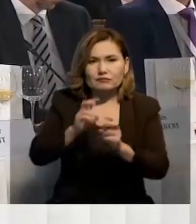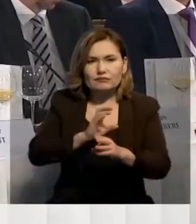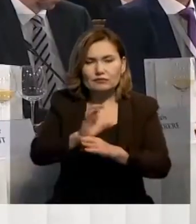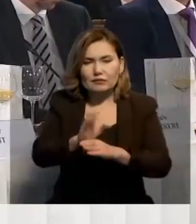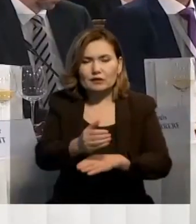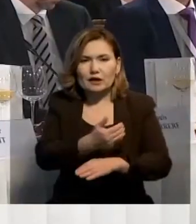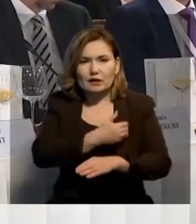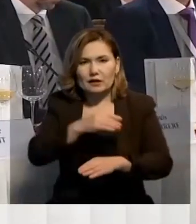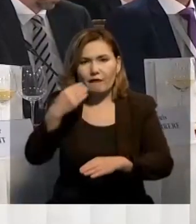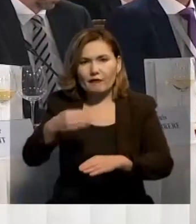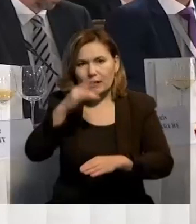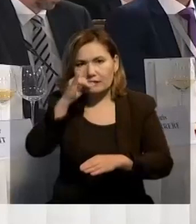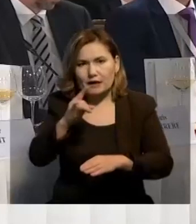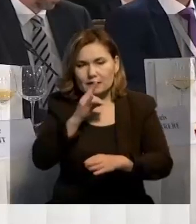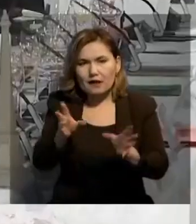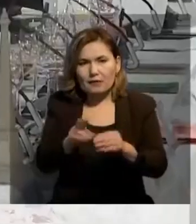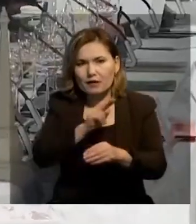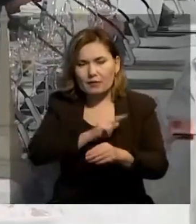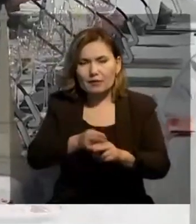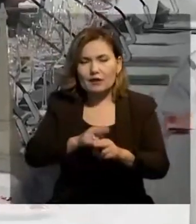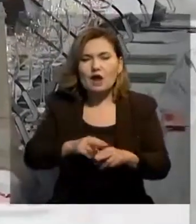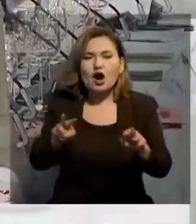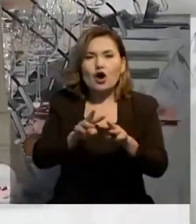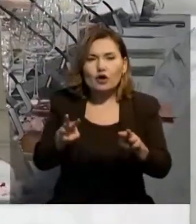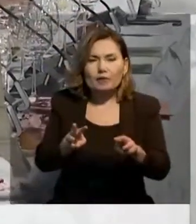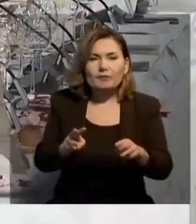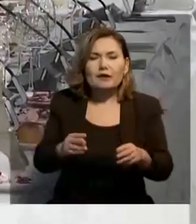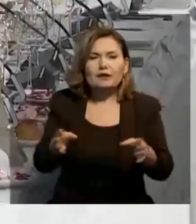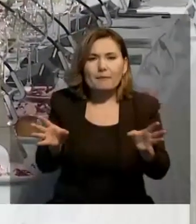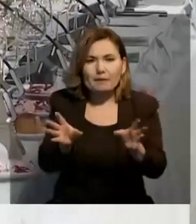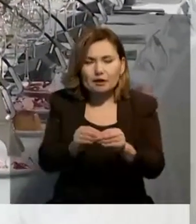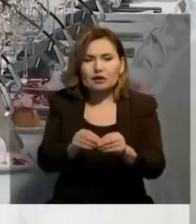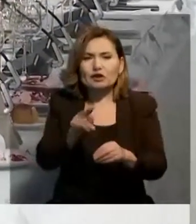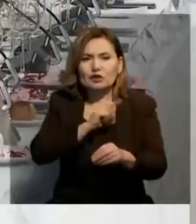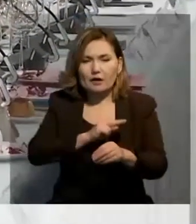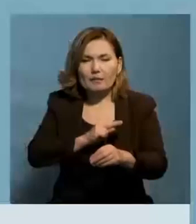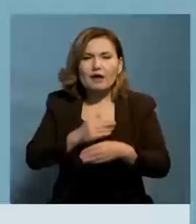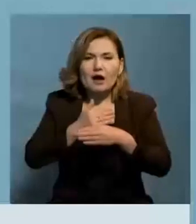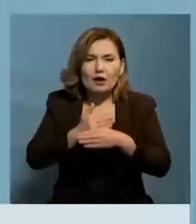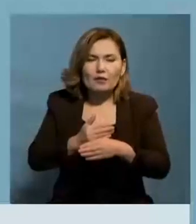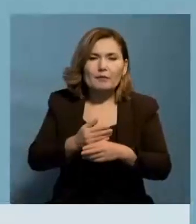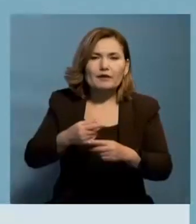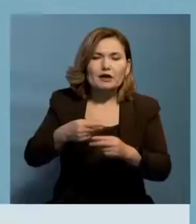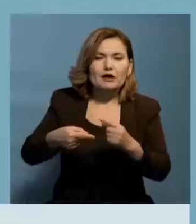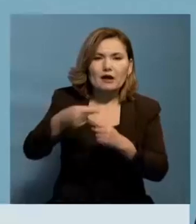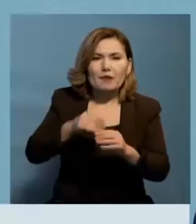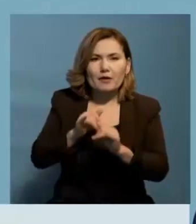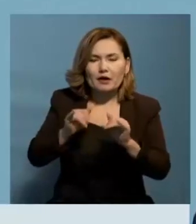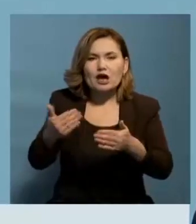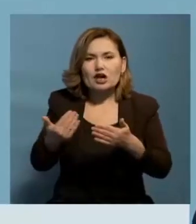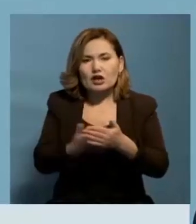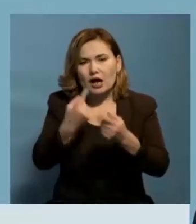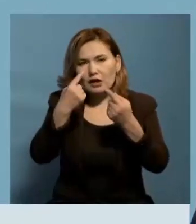Үкімет қажетті қолдау көрсетуге дайын. Біз компаниялар өздерінің озық тәжірибелерін, ноу-хауын және жаңа технологияларын